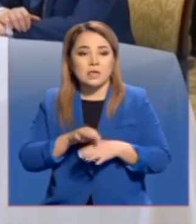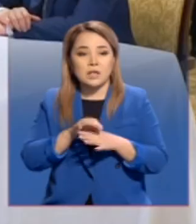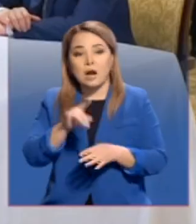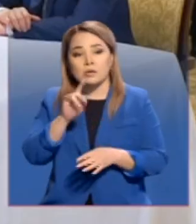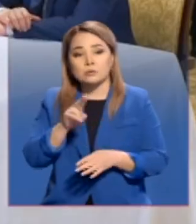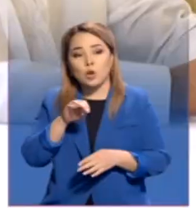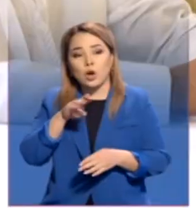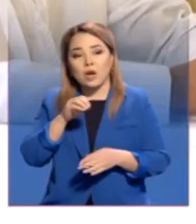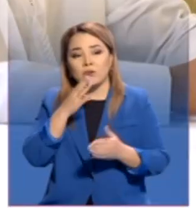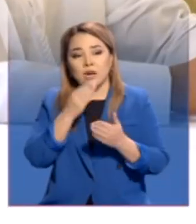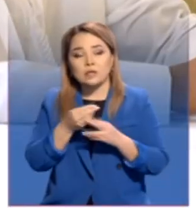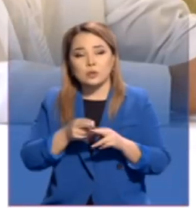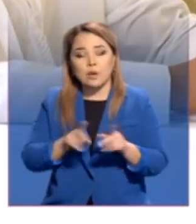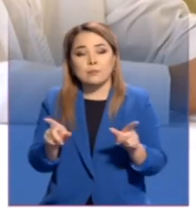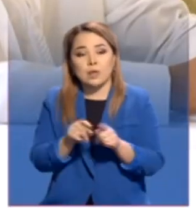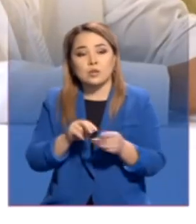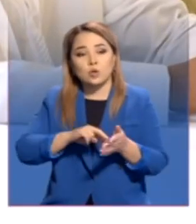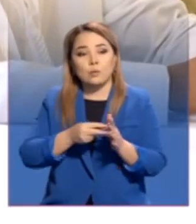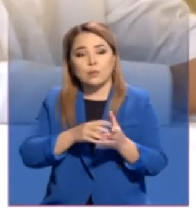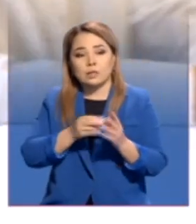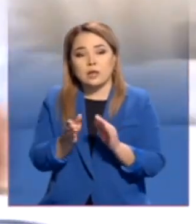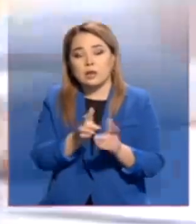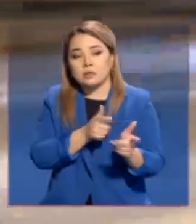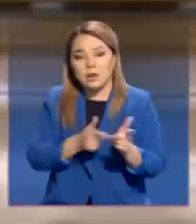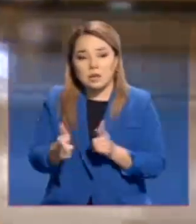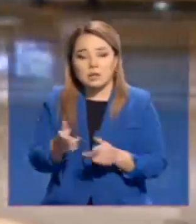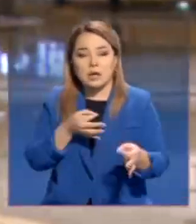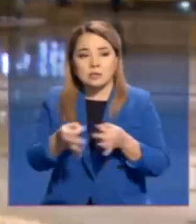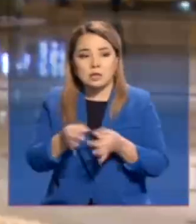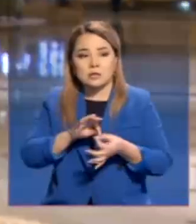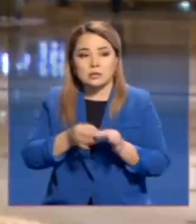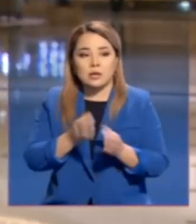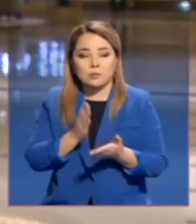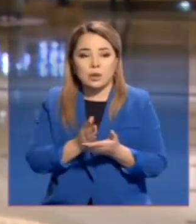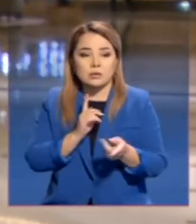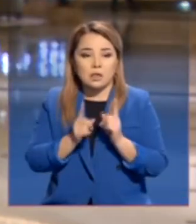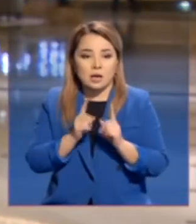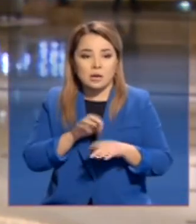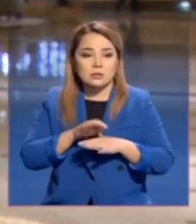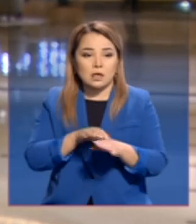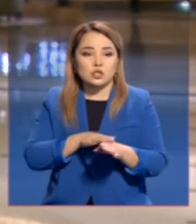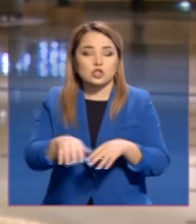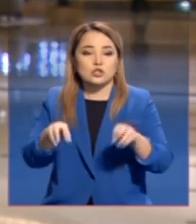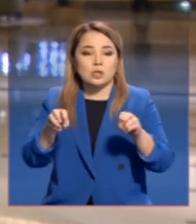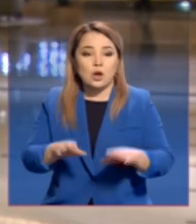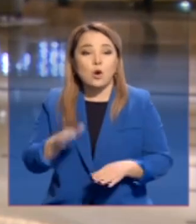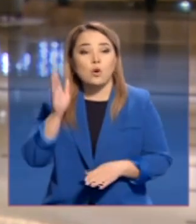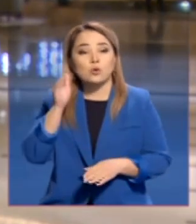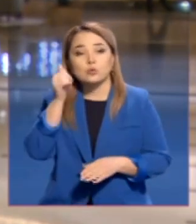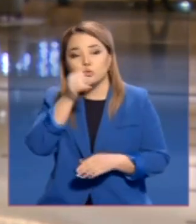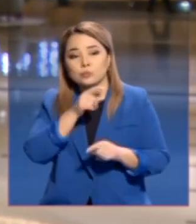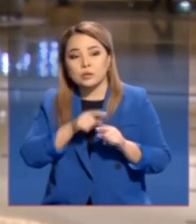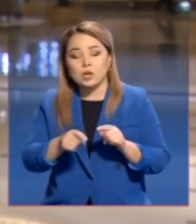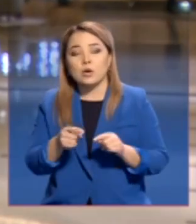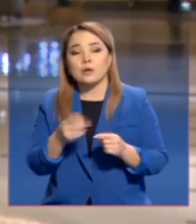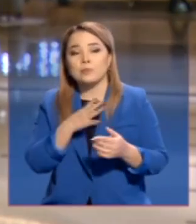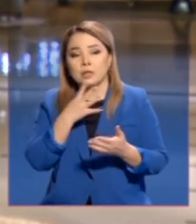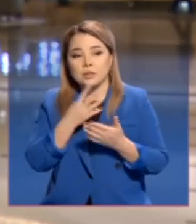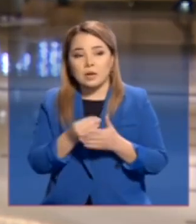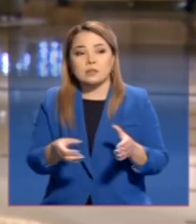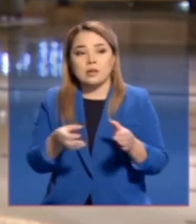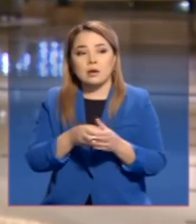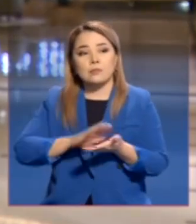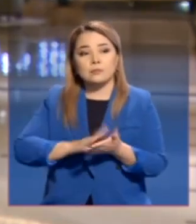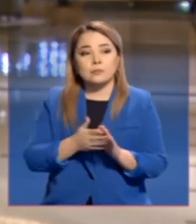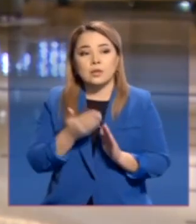Тоқаев бірлескен жобаны жүзеге асыру жолын талқылады. Енді алдағы жұмыста біздер соңғы коммерциялық